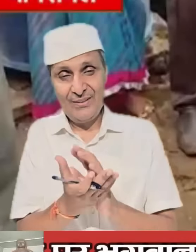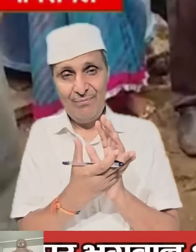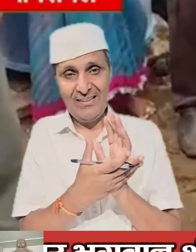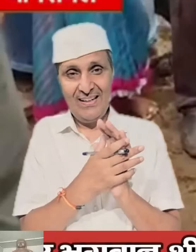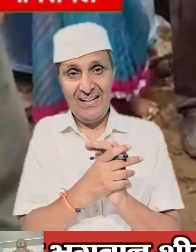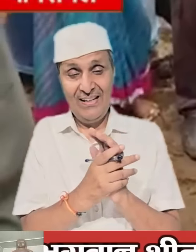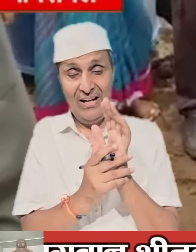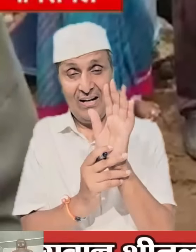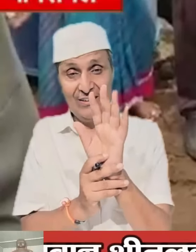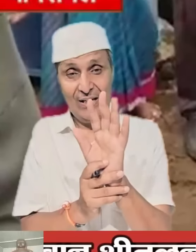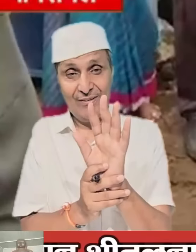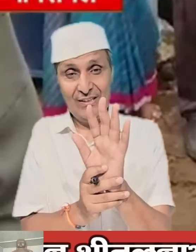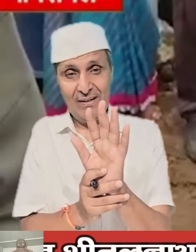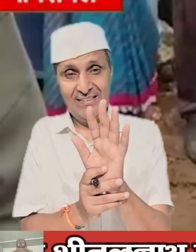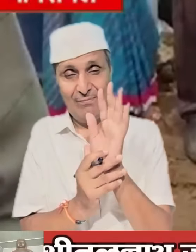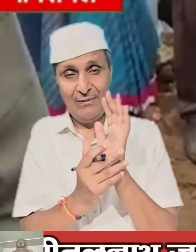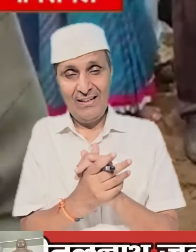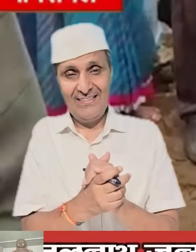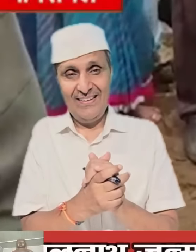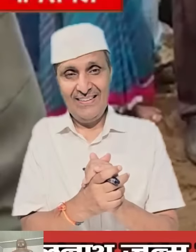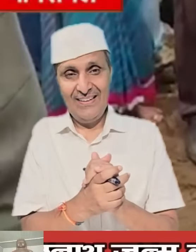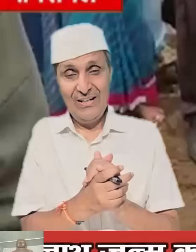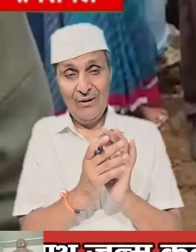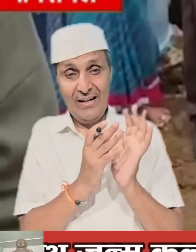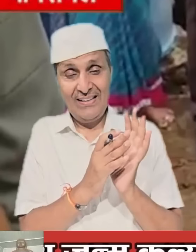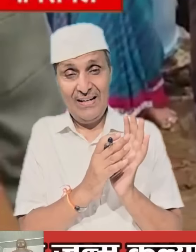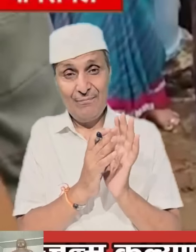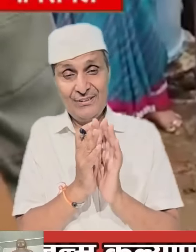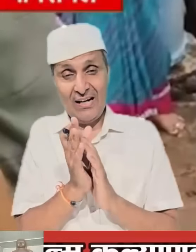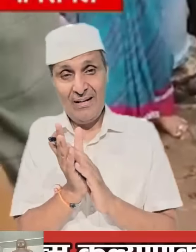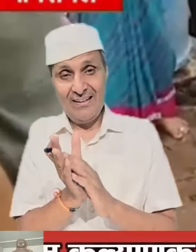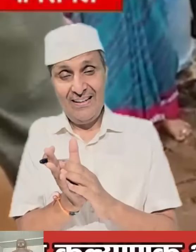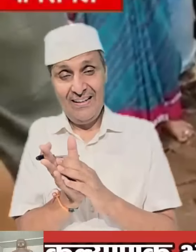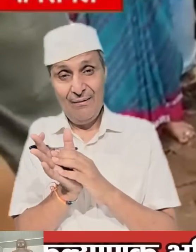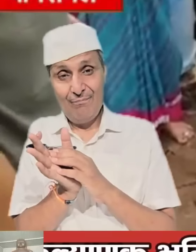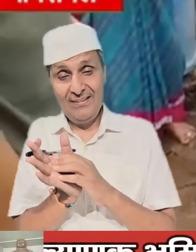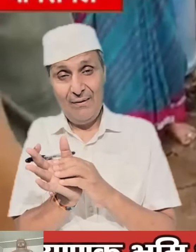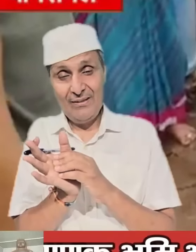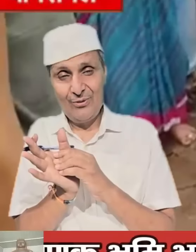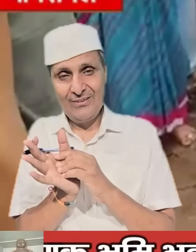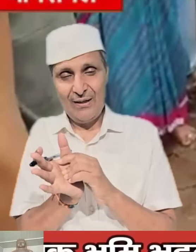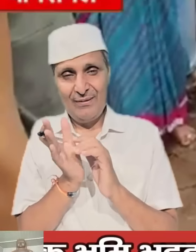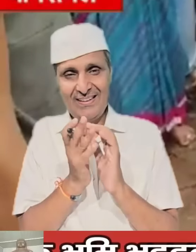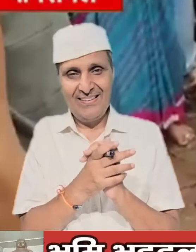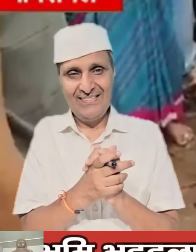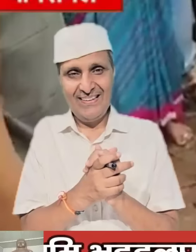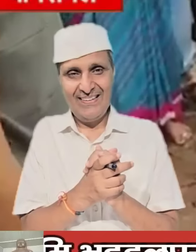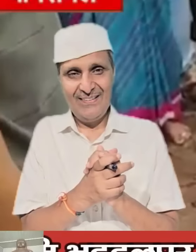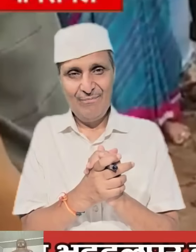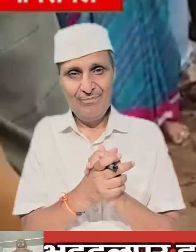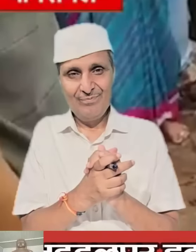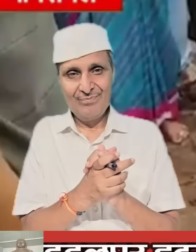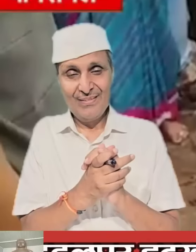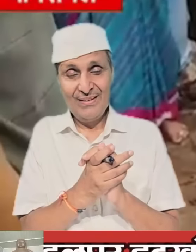प्रतिमा उसके बाद निकल आई। 1000 वर्ष से प्राचीन प्रतिमा लगती है ये, कहते हैं शाहबागा के मंदिर में इसको स्थापित कर दिया